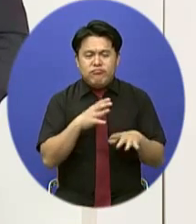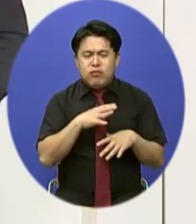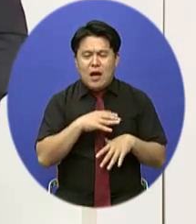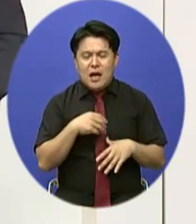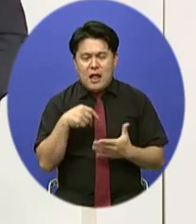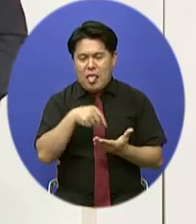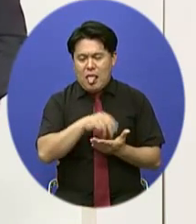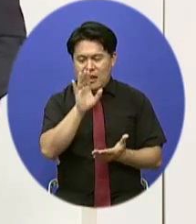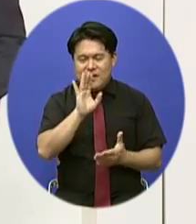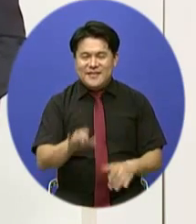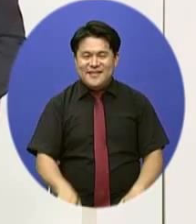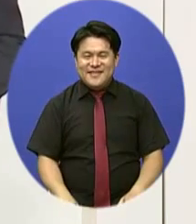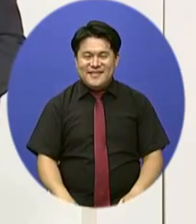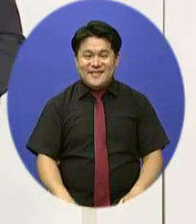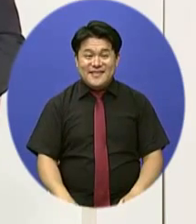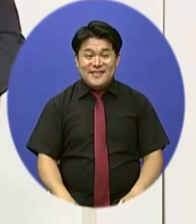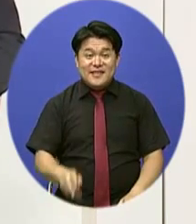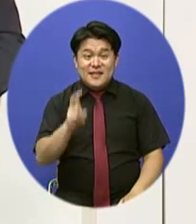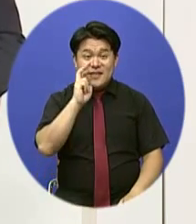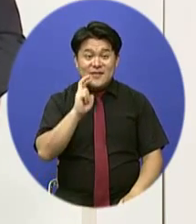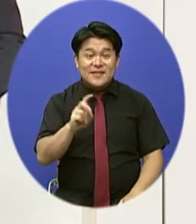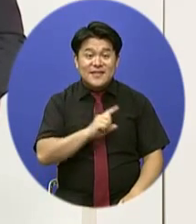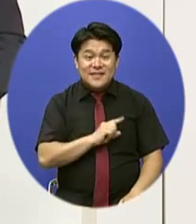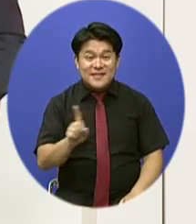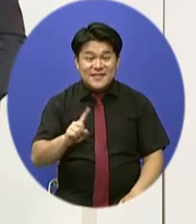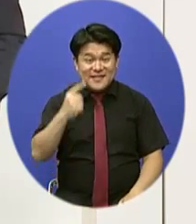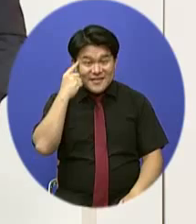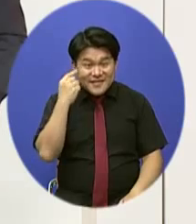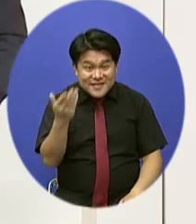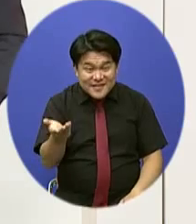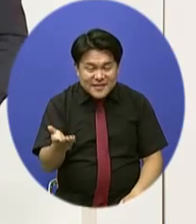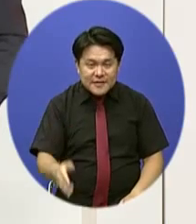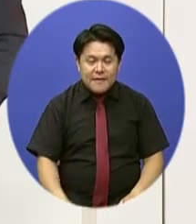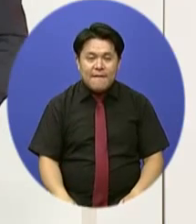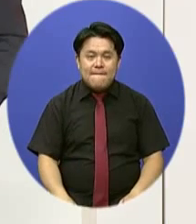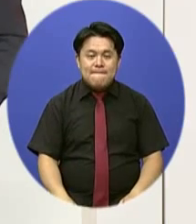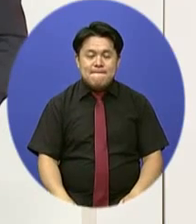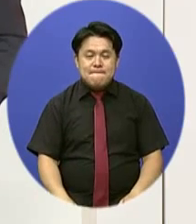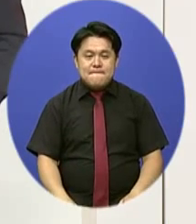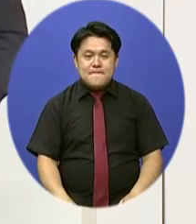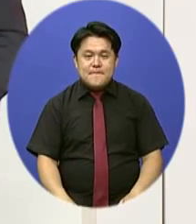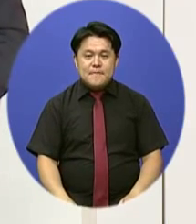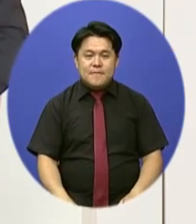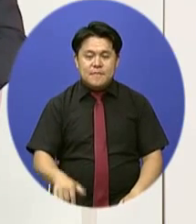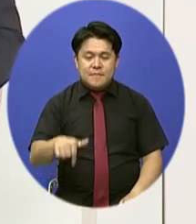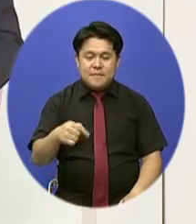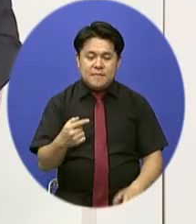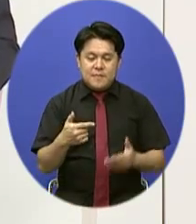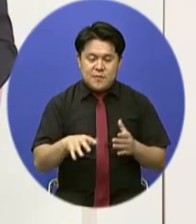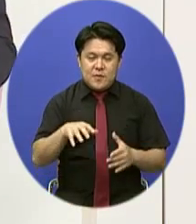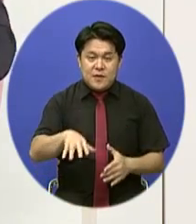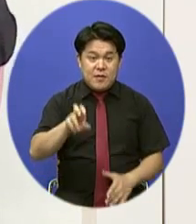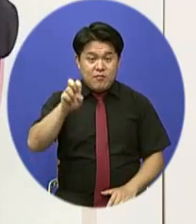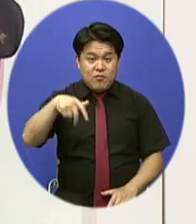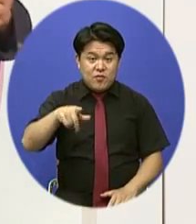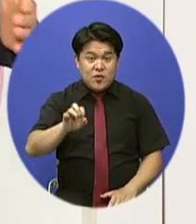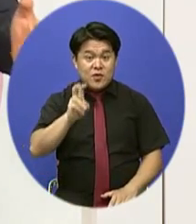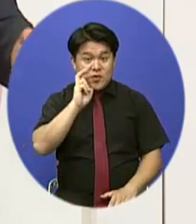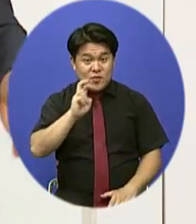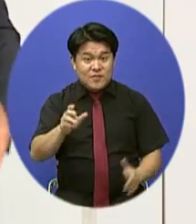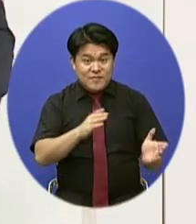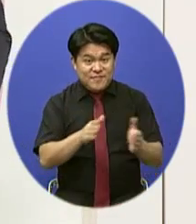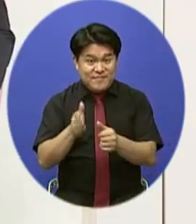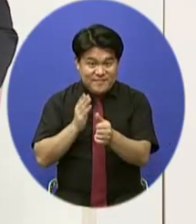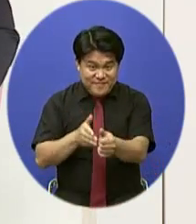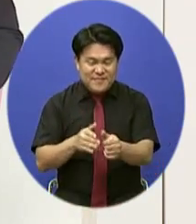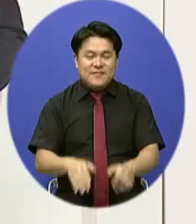타고요. 자, 우리 아버지 오늘 어떤 노래 준비했어요? 오기 택시의 고향무정이요. 고향무정. 자, 고향무정 준비해 주세요.